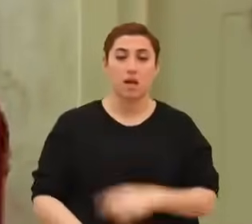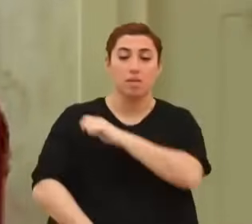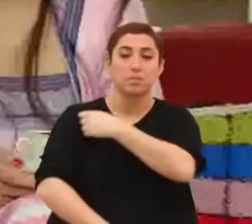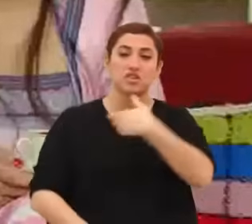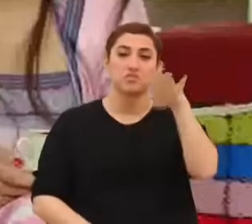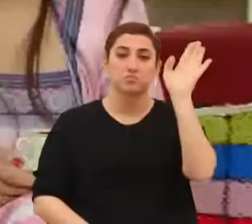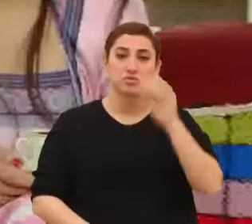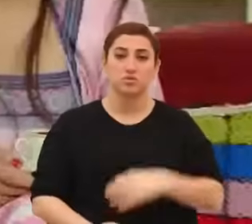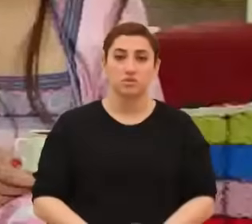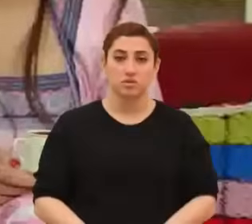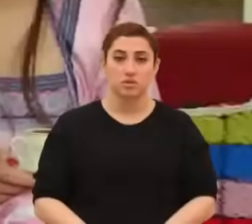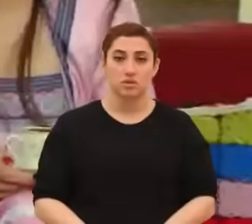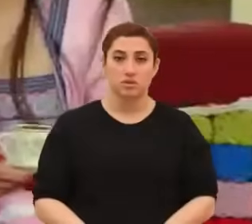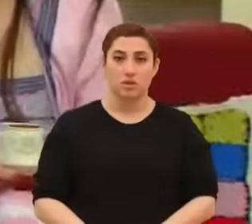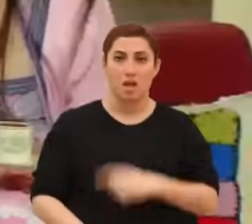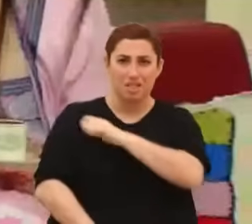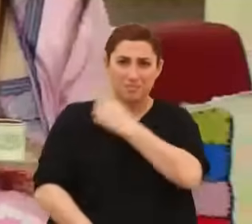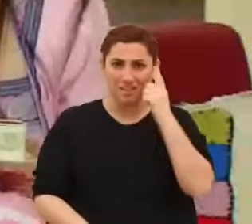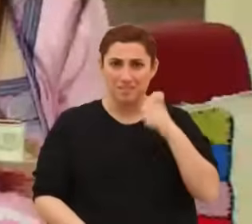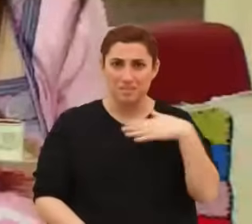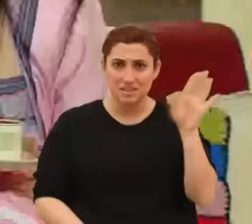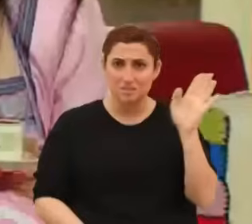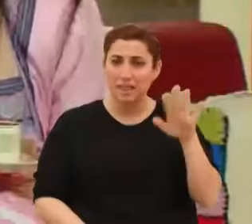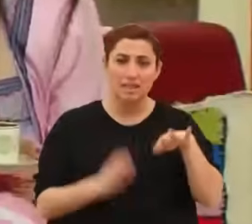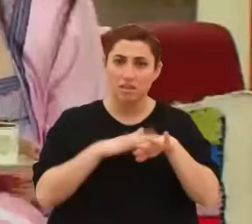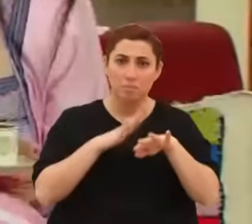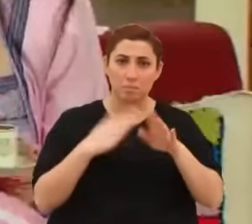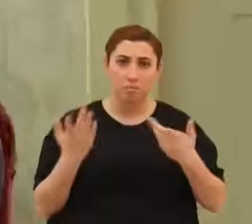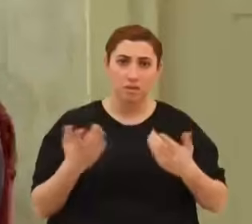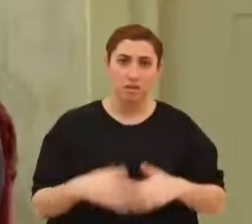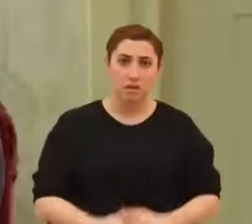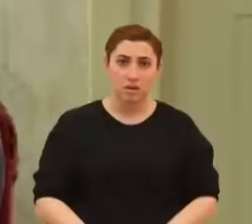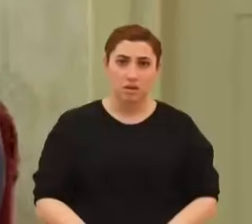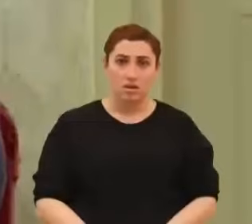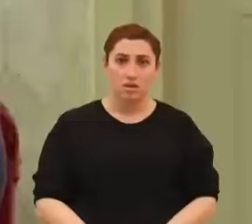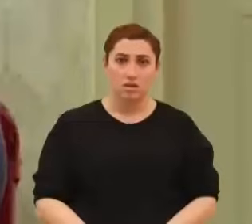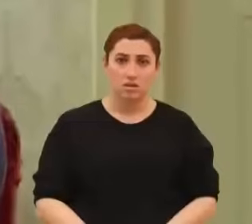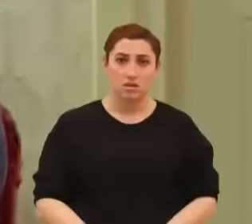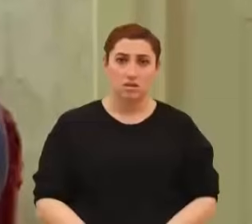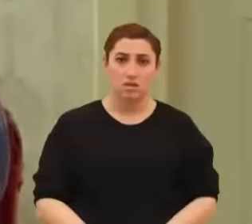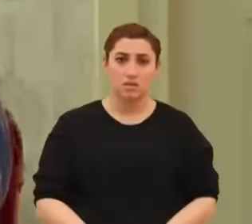Almanya'ya gitmiş. Aa, Almanya'ya mı gitmiş? Niye gitmiş?